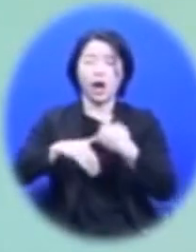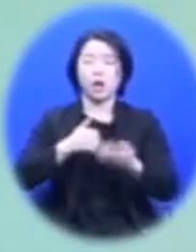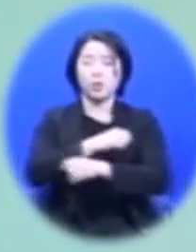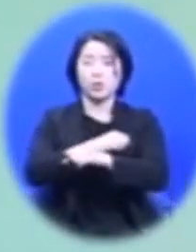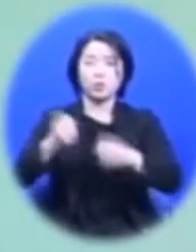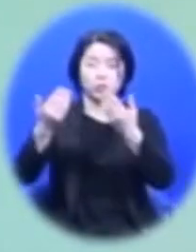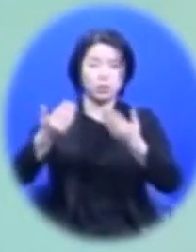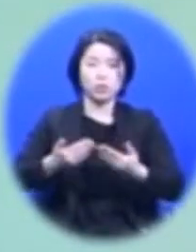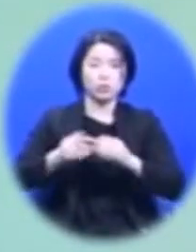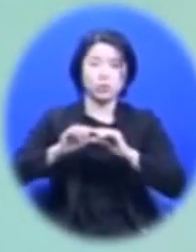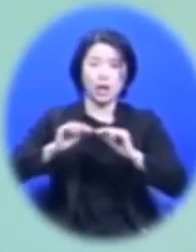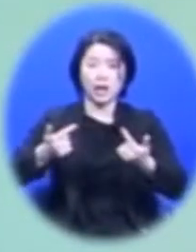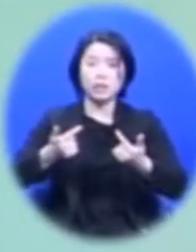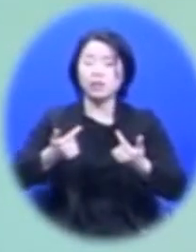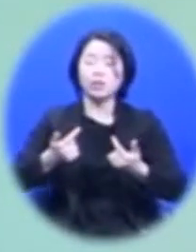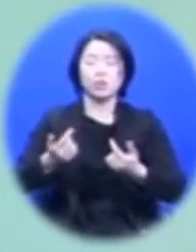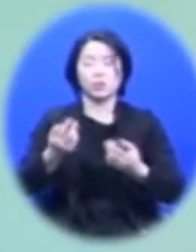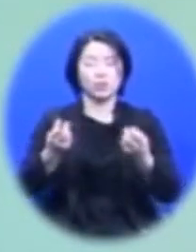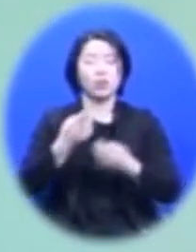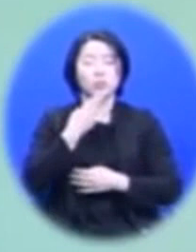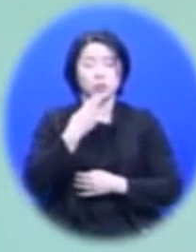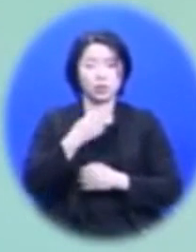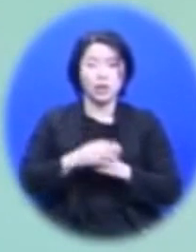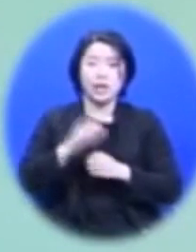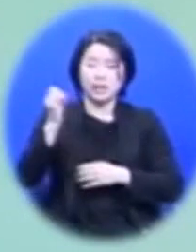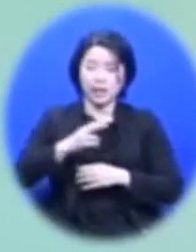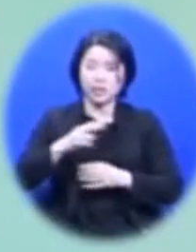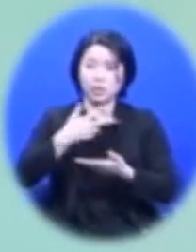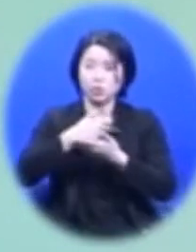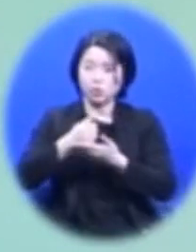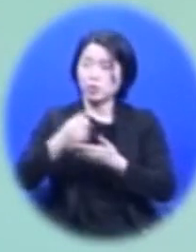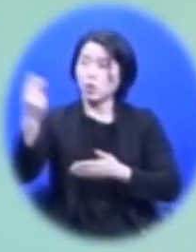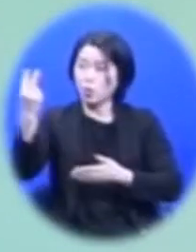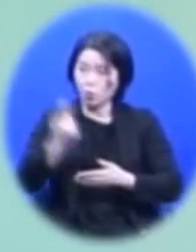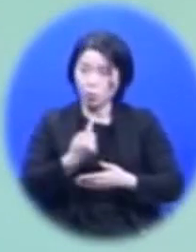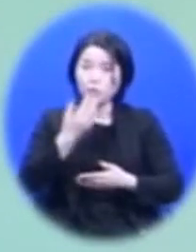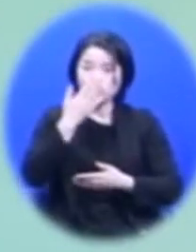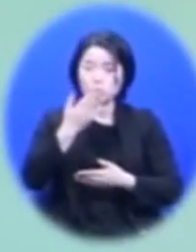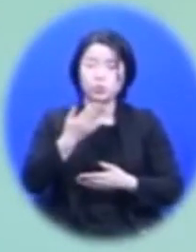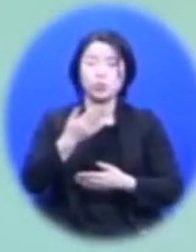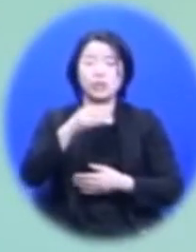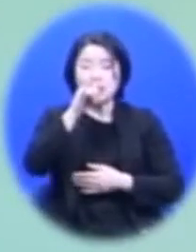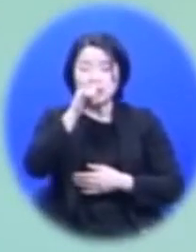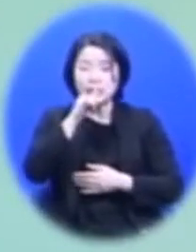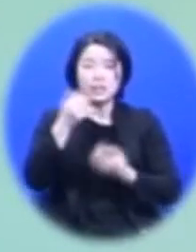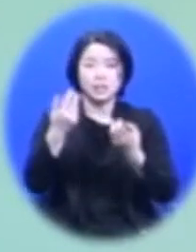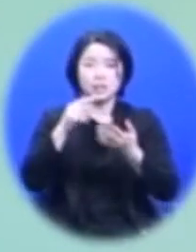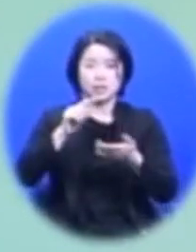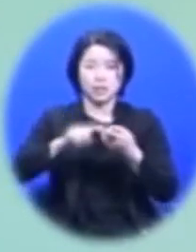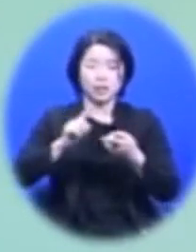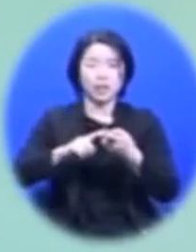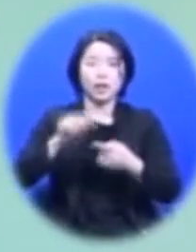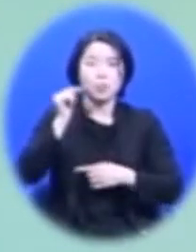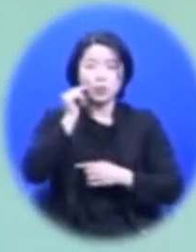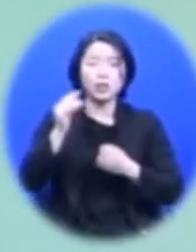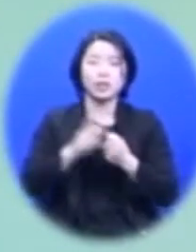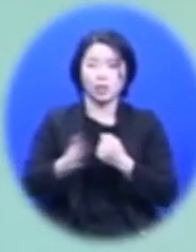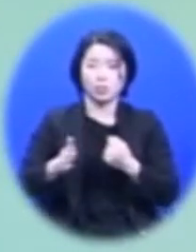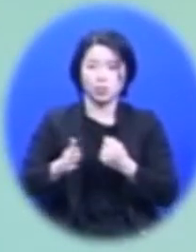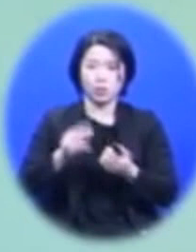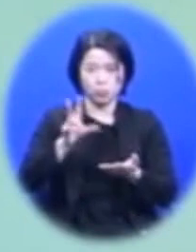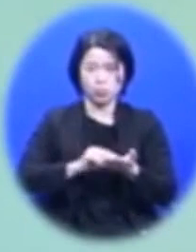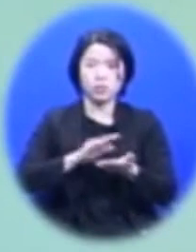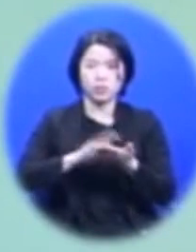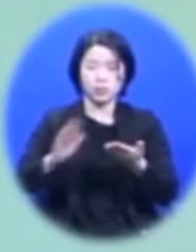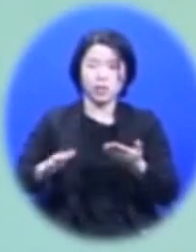리가 없습니다. 다시 주님께로 돌아올 수 있는 상태가 못 되니까 문제인 거죠. 그러나